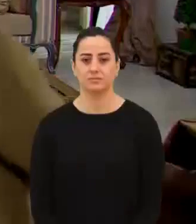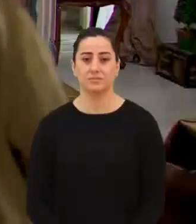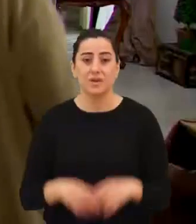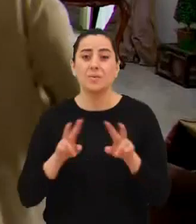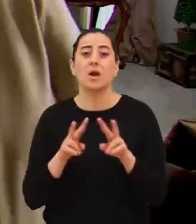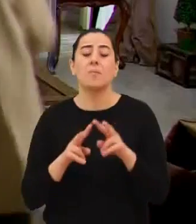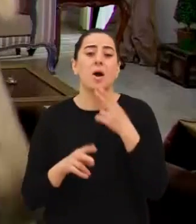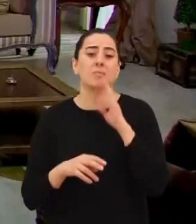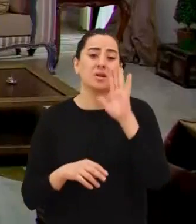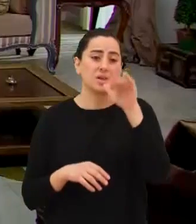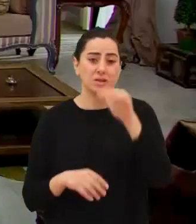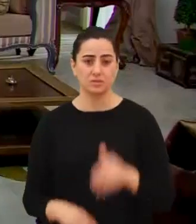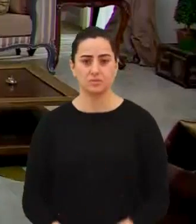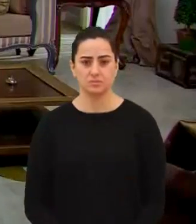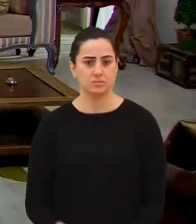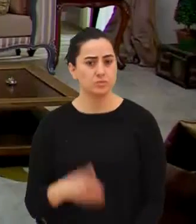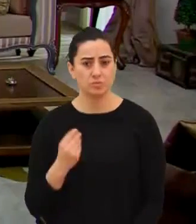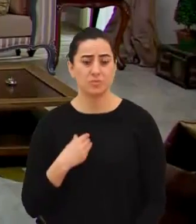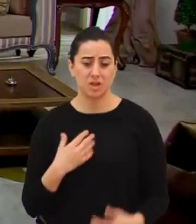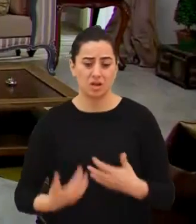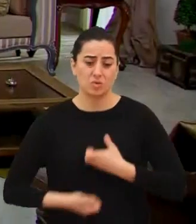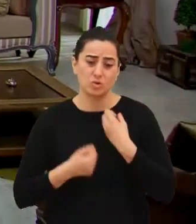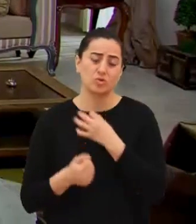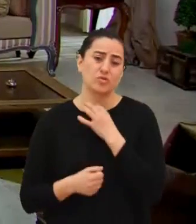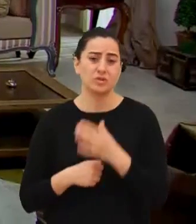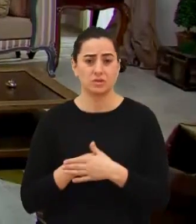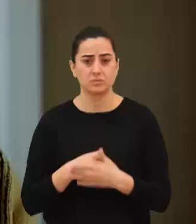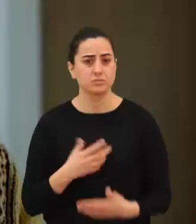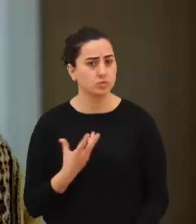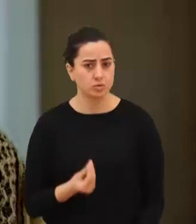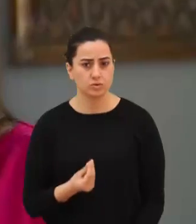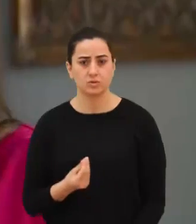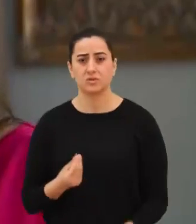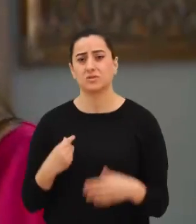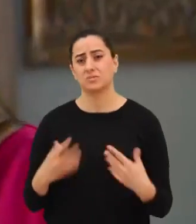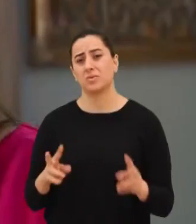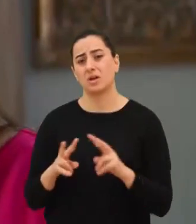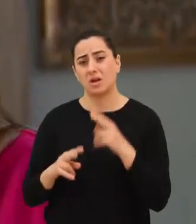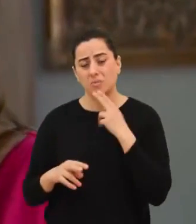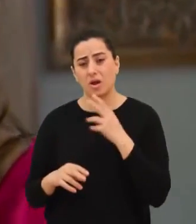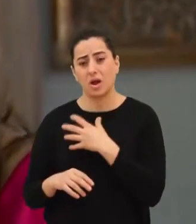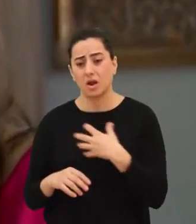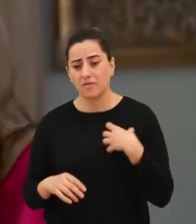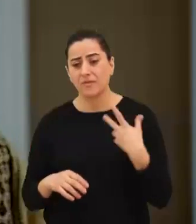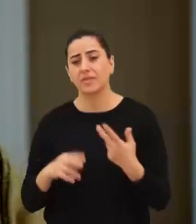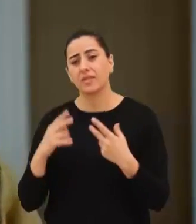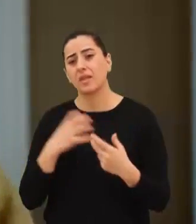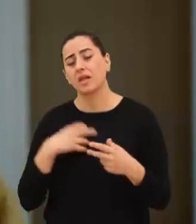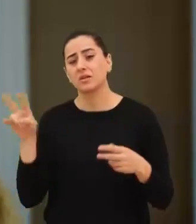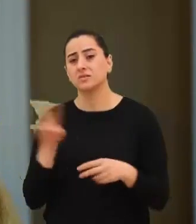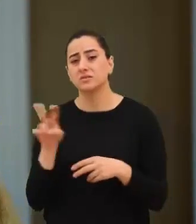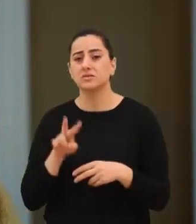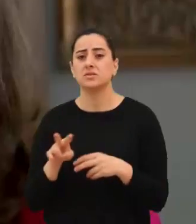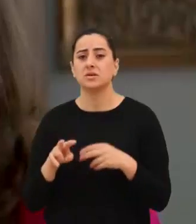Ben Meryem abla, Meryem abla gel. Ne oldu kızım? Beni kurtarman lazım ne olur. Ne oldu kızım? Ya Meryem abla annem ve Badire anne beni